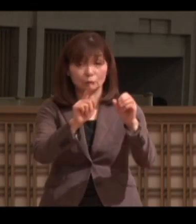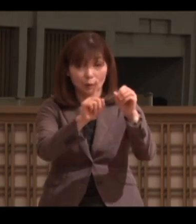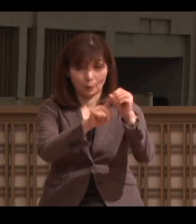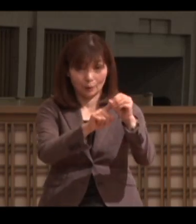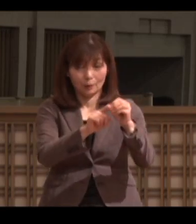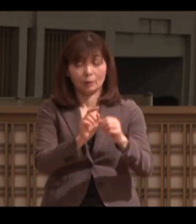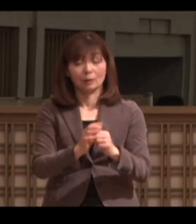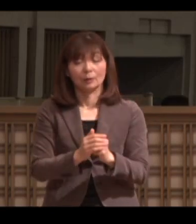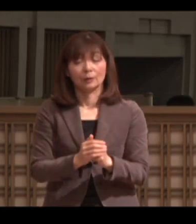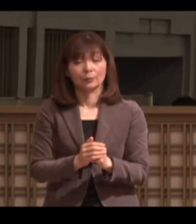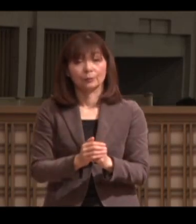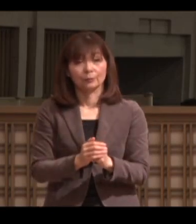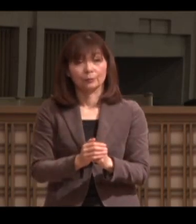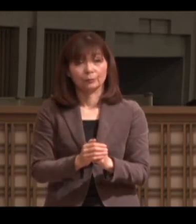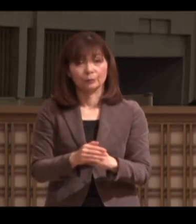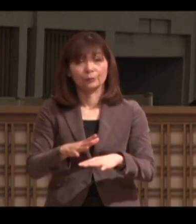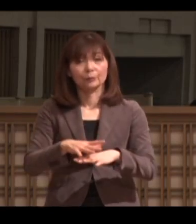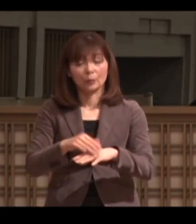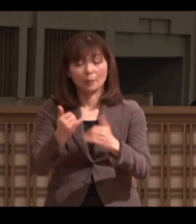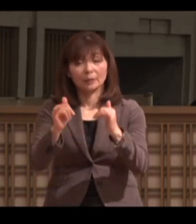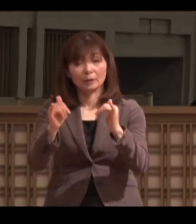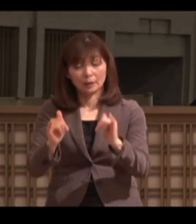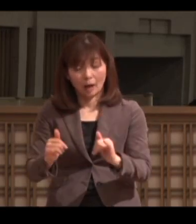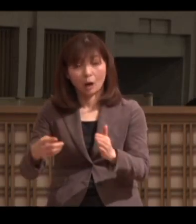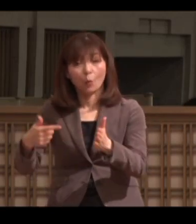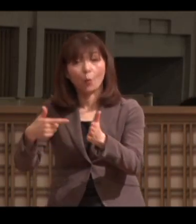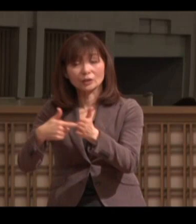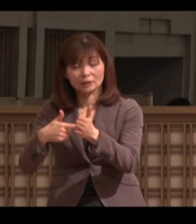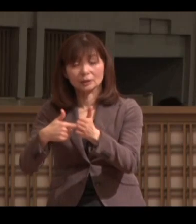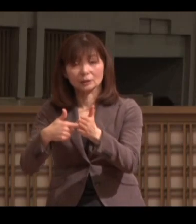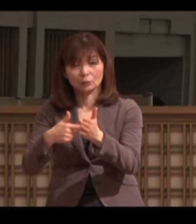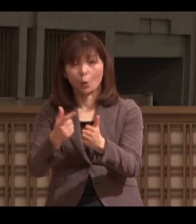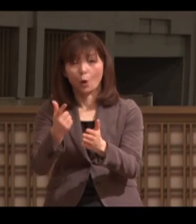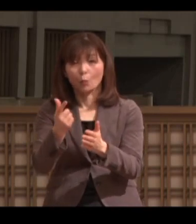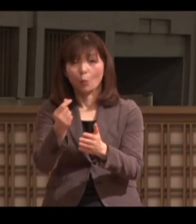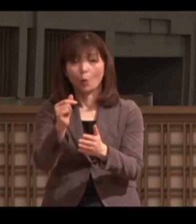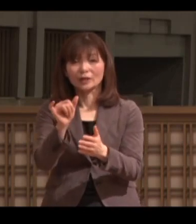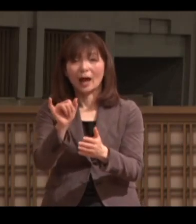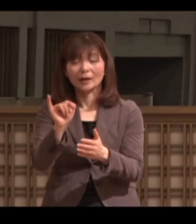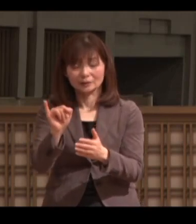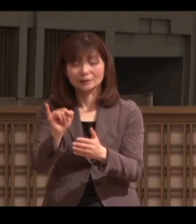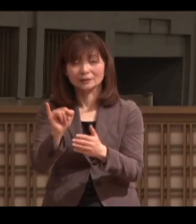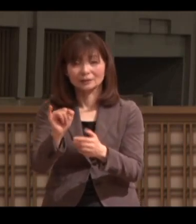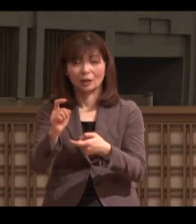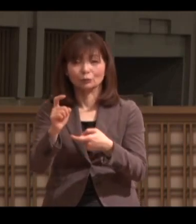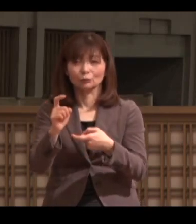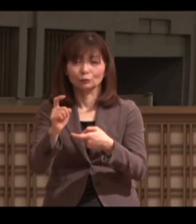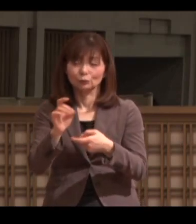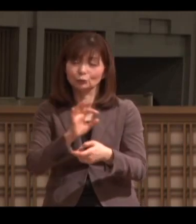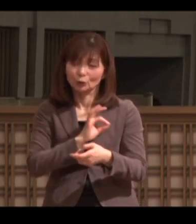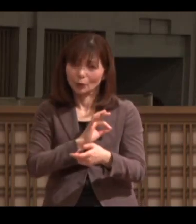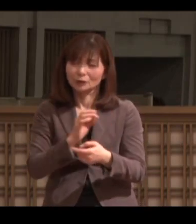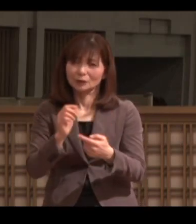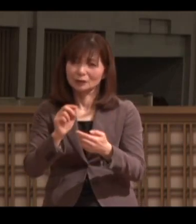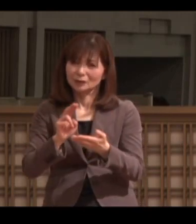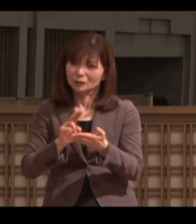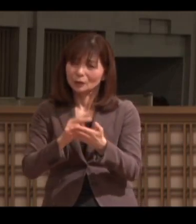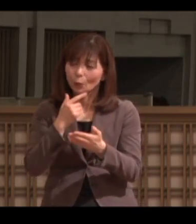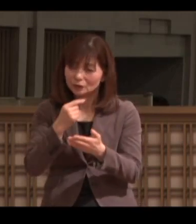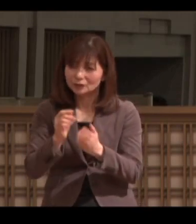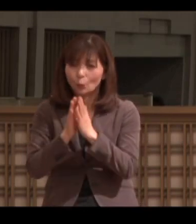はですねえ認可法人をやいにしてもらえないかと言って職員にお願いしたらですね職員がです